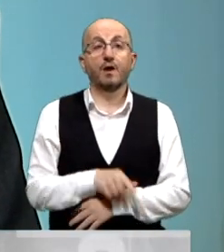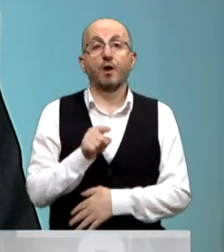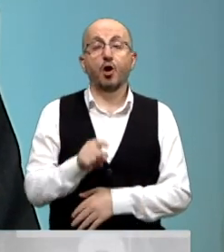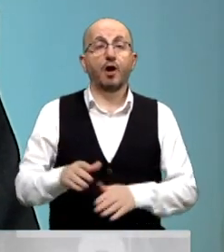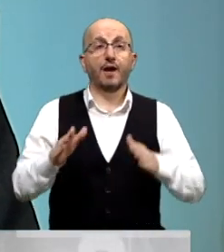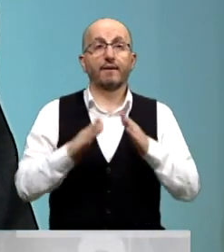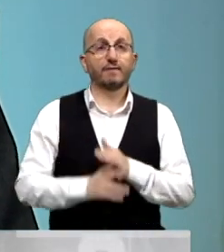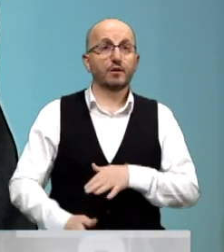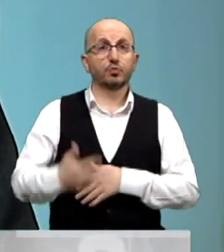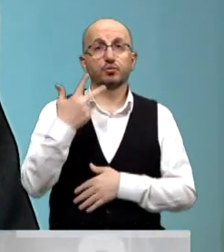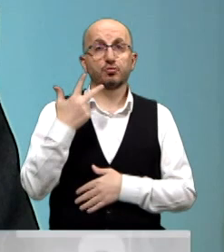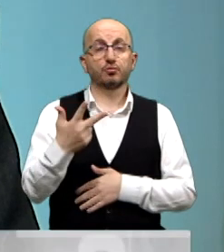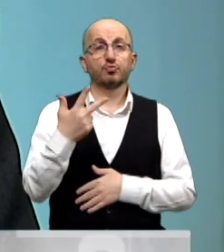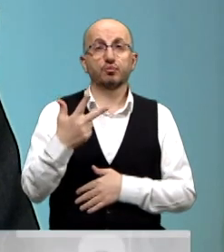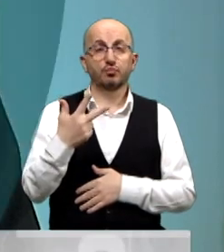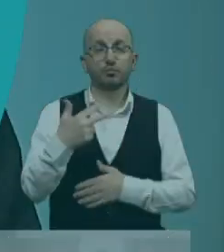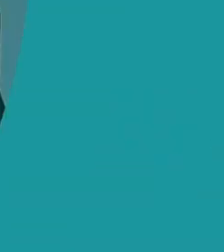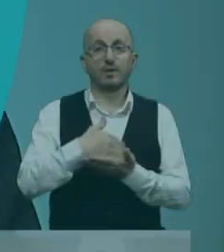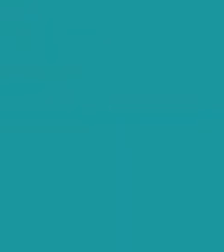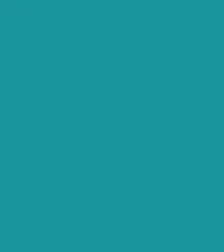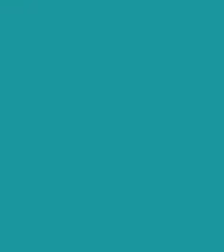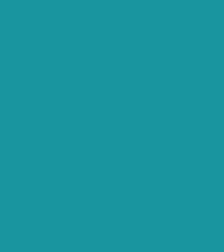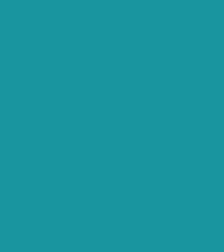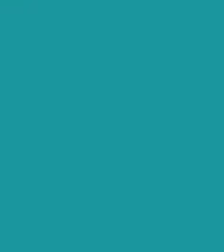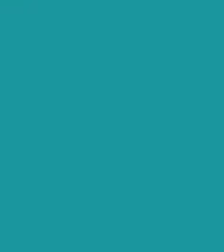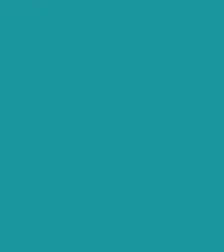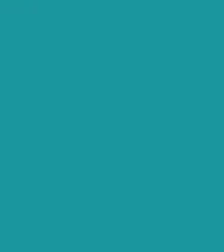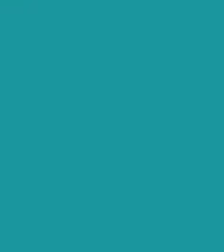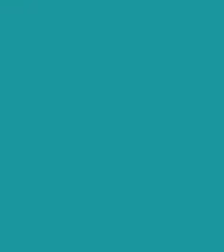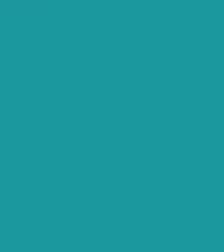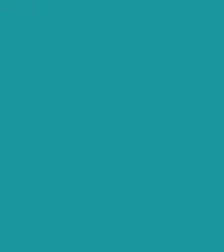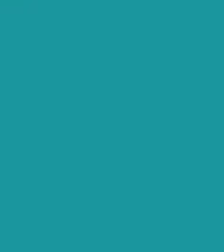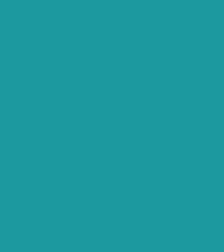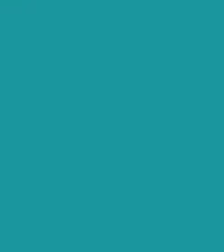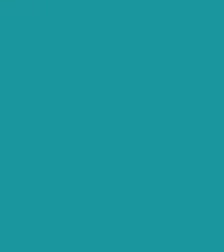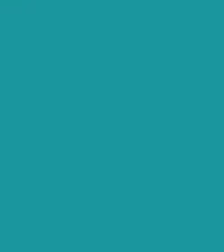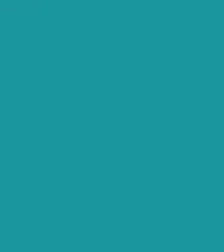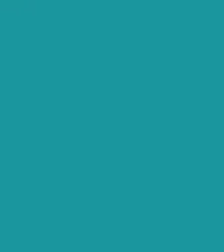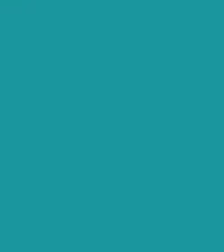üç tane üç ayrı hisse kesilecek yani kurban kesilmesi gerekiyor